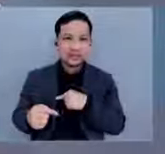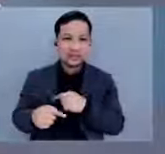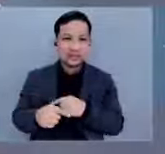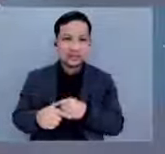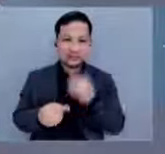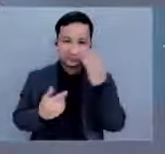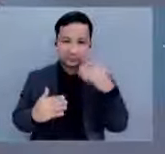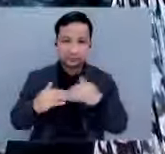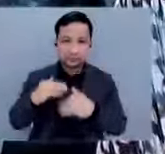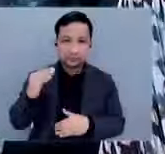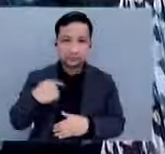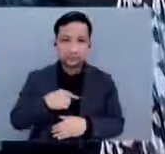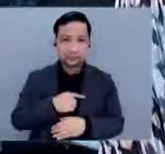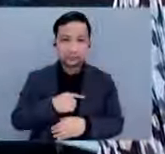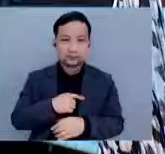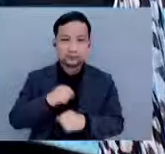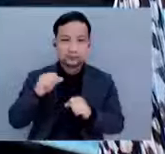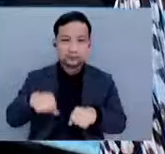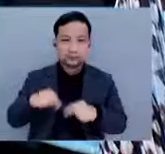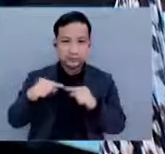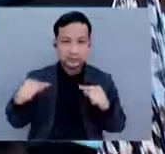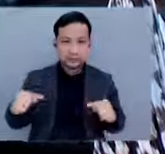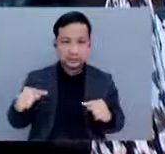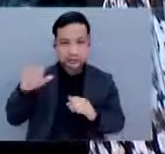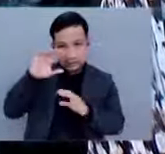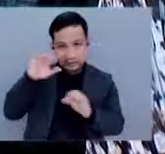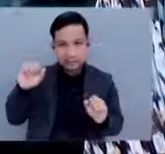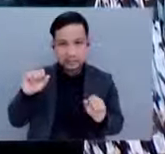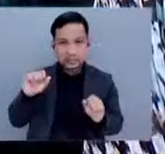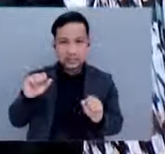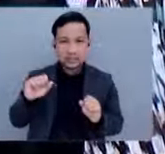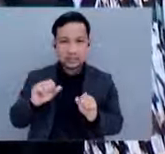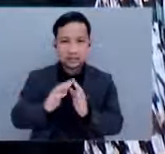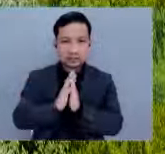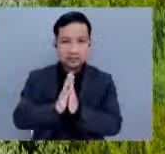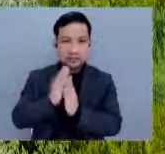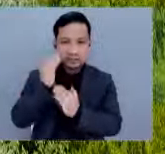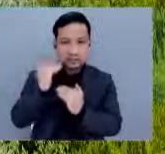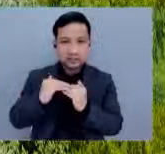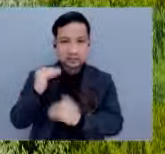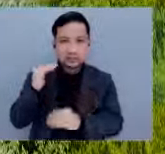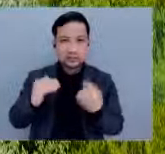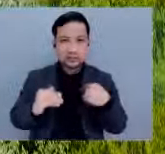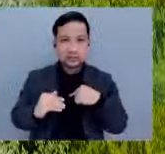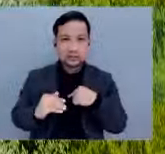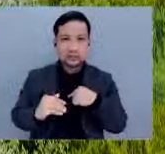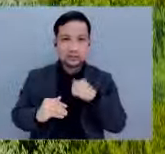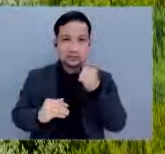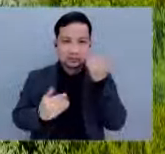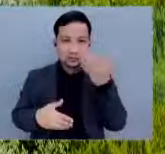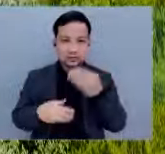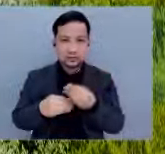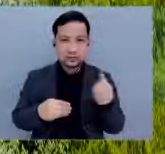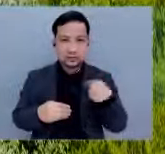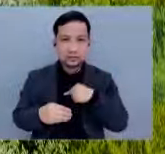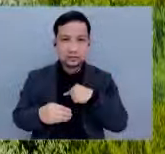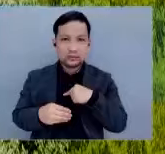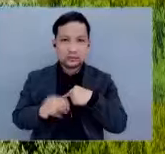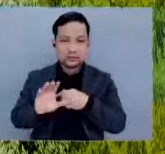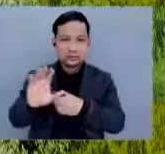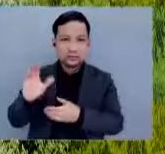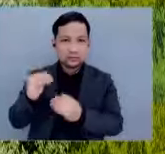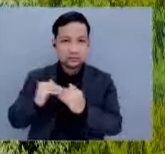Magkakalaban po kami, tapos magkakaaway. Tapos, may part po kami na nagsalim-salim puwersa kami. Tapos, syempre, hindi po